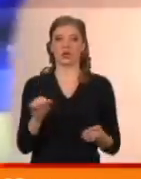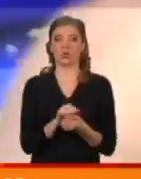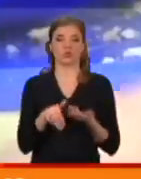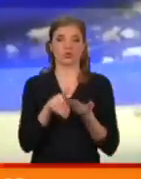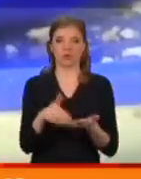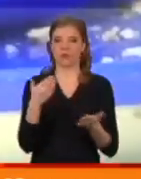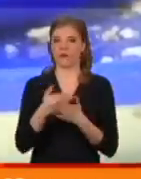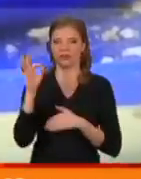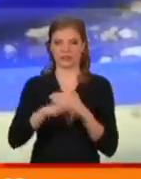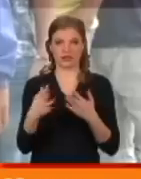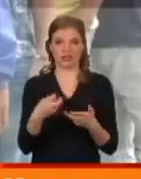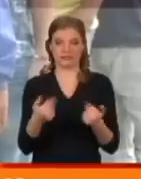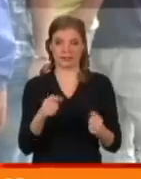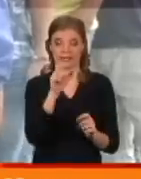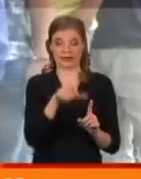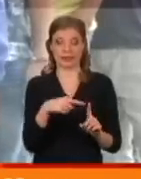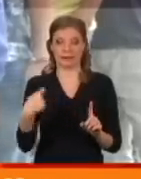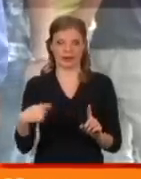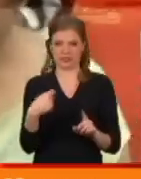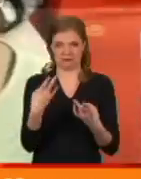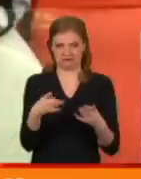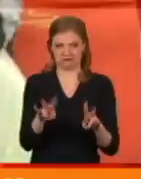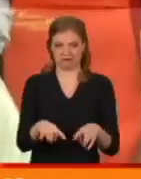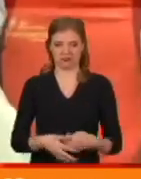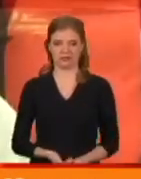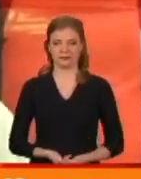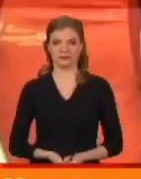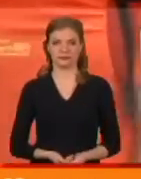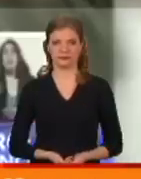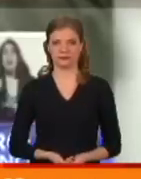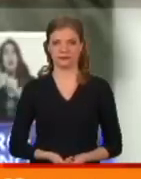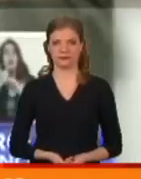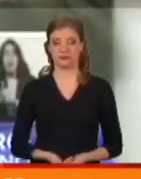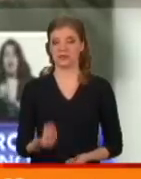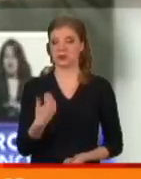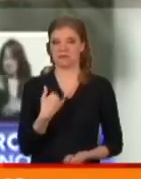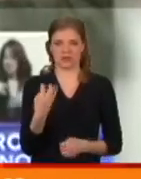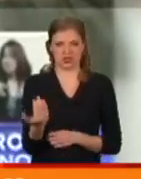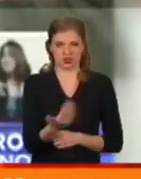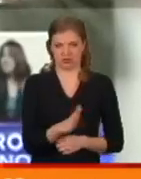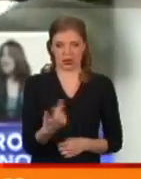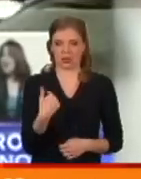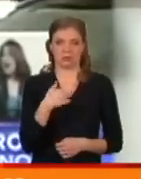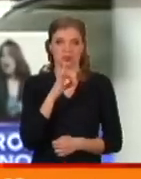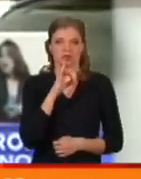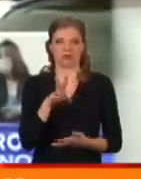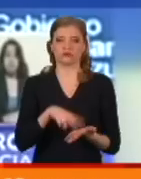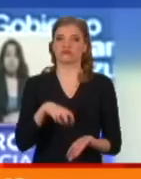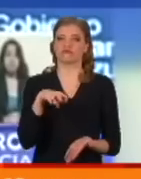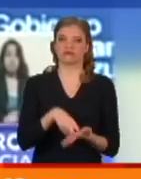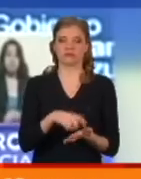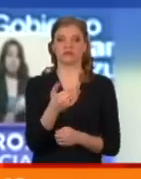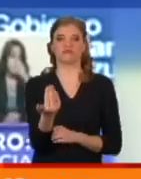від Заходу, який більше не визнає його за президента, не потребує. Ми Ми не жебраки, ми не стоятимемо на